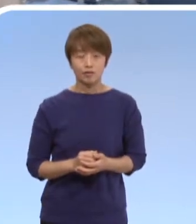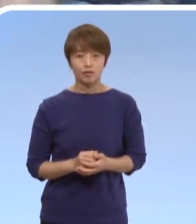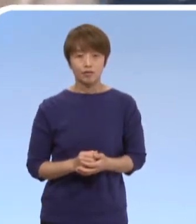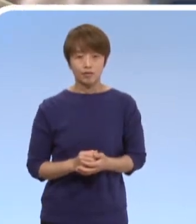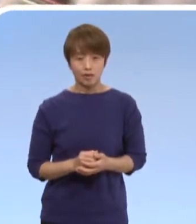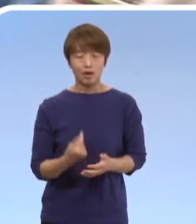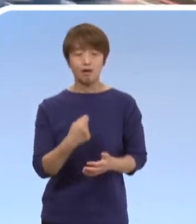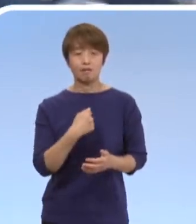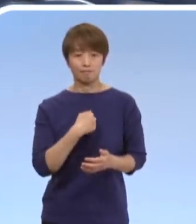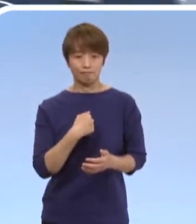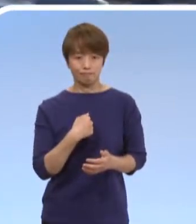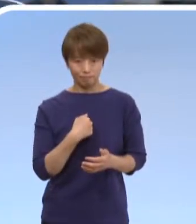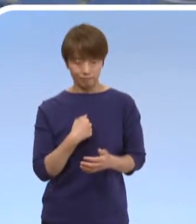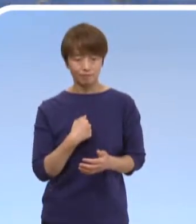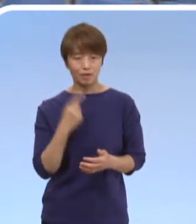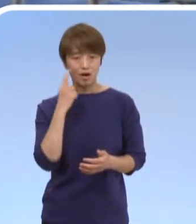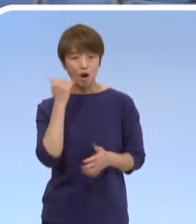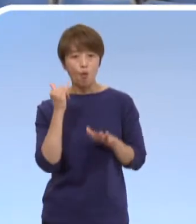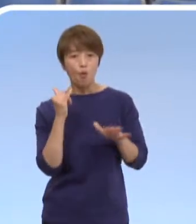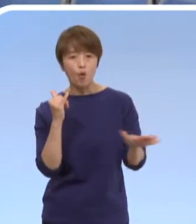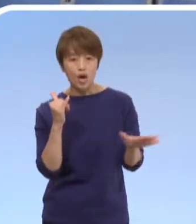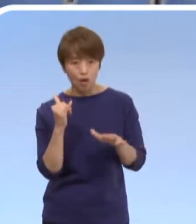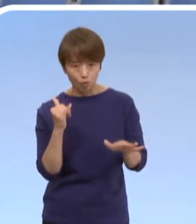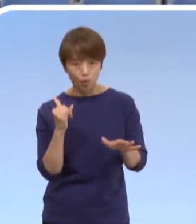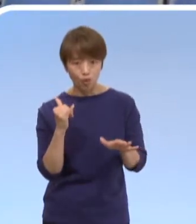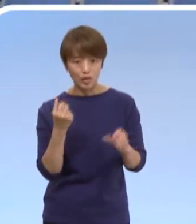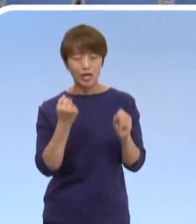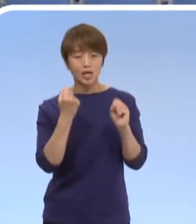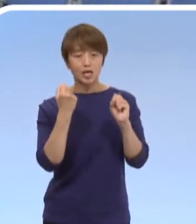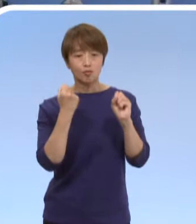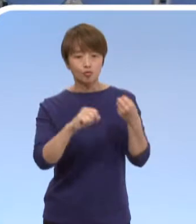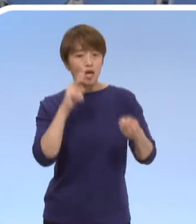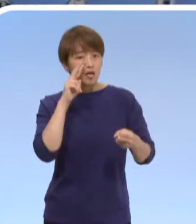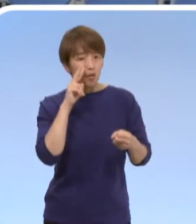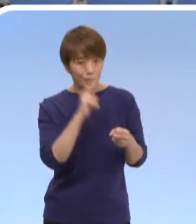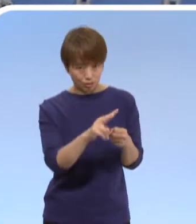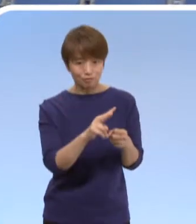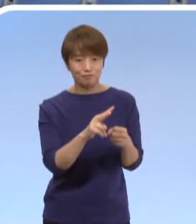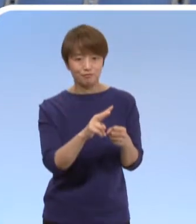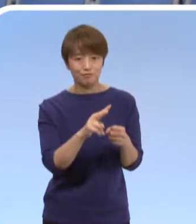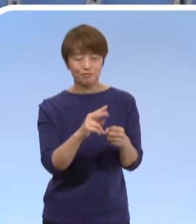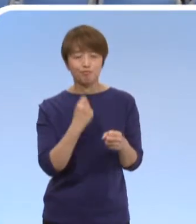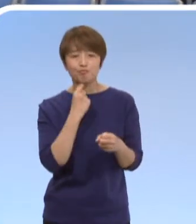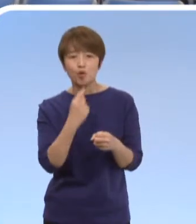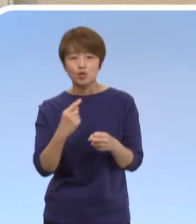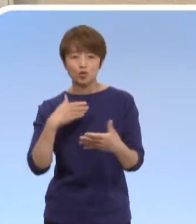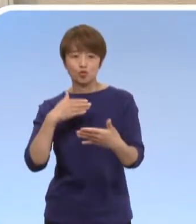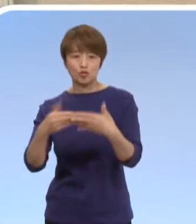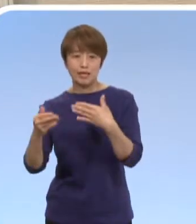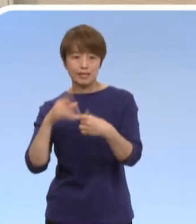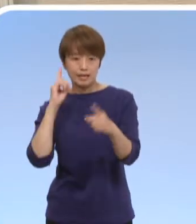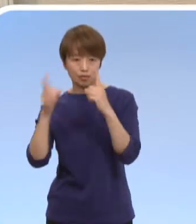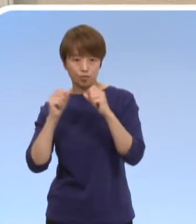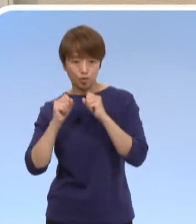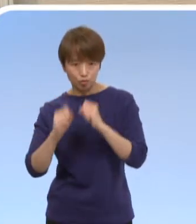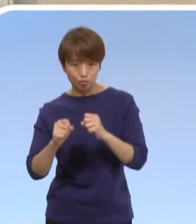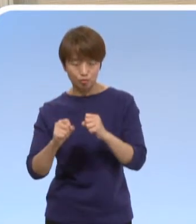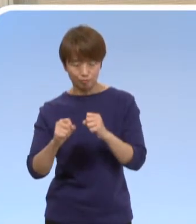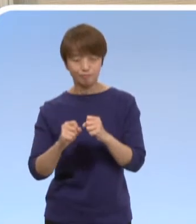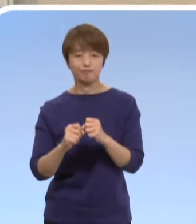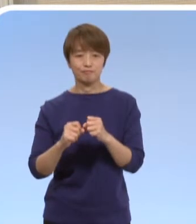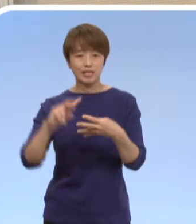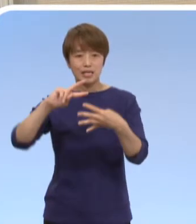んですか？ は い、 私たちは基本親子で生の舞台を見ること、それと体験遊びです